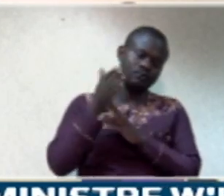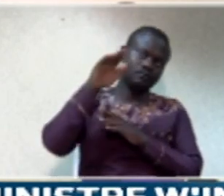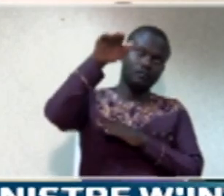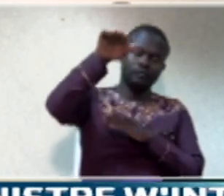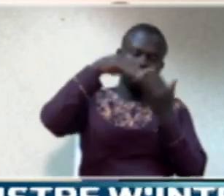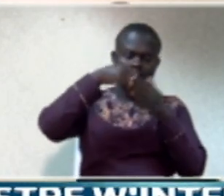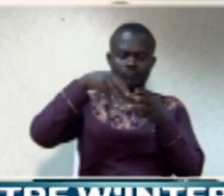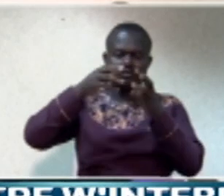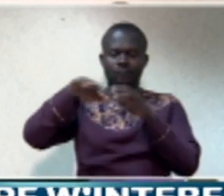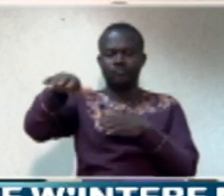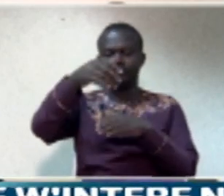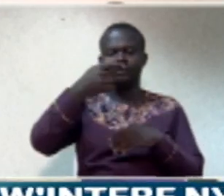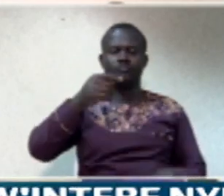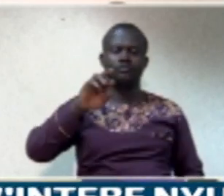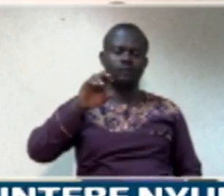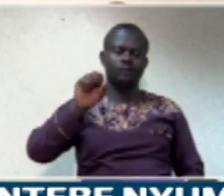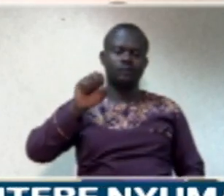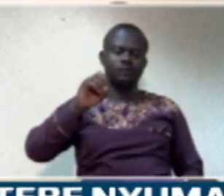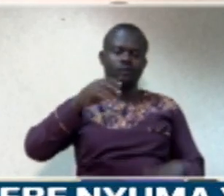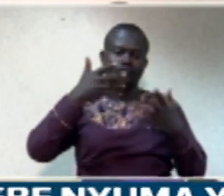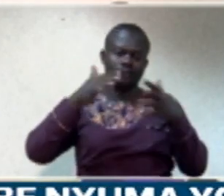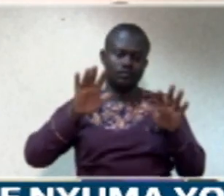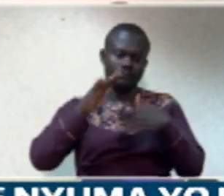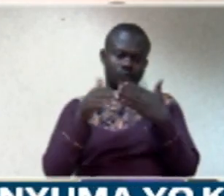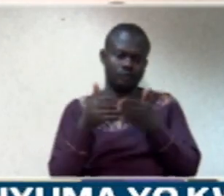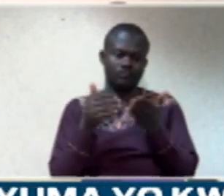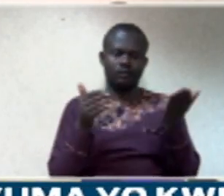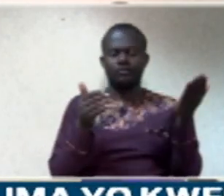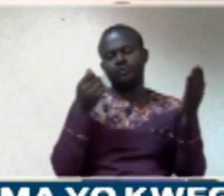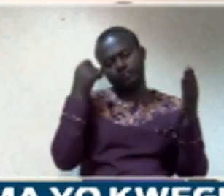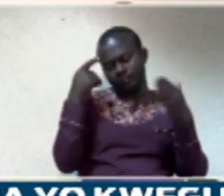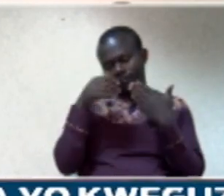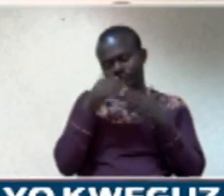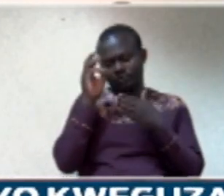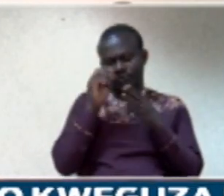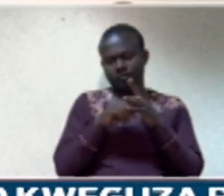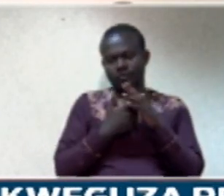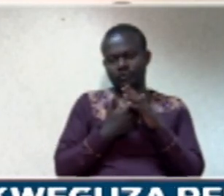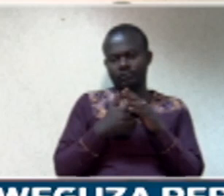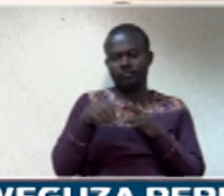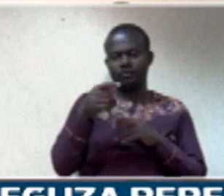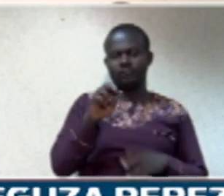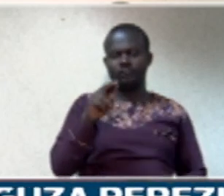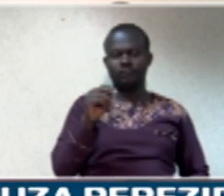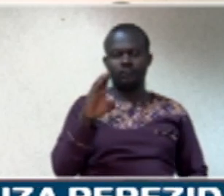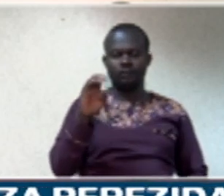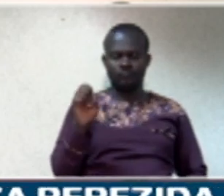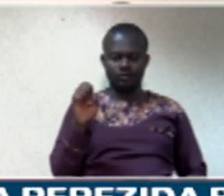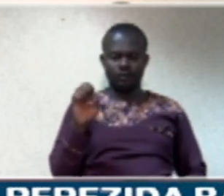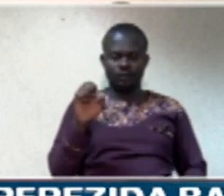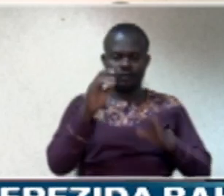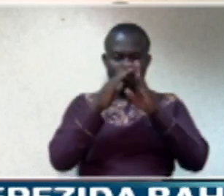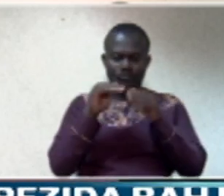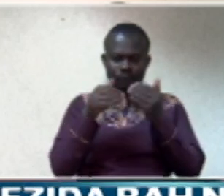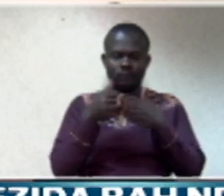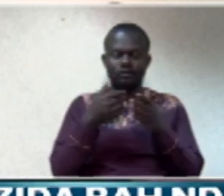yajyaga iba hariya ku giporoso irangira noneho akaba ya mihanda yo hasi niyo hejuru bizatangira hariya kuri iyo bita ngo ni Prince House. Uriya muhanda kuva